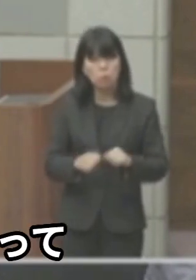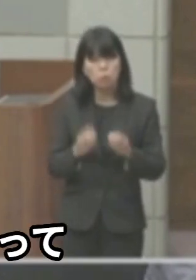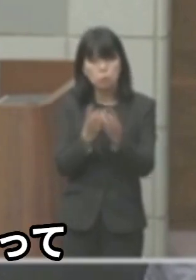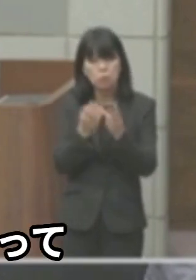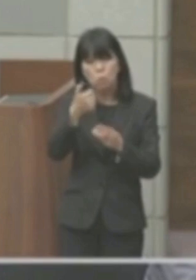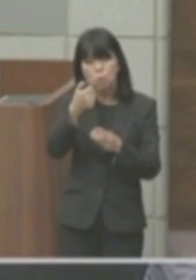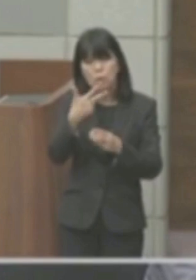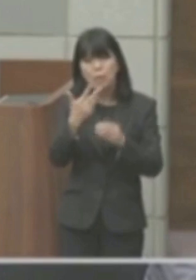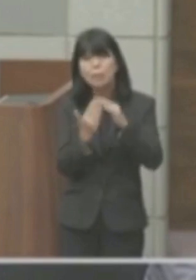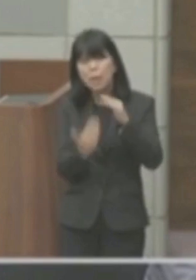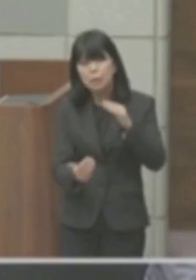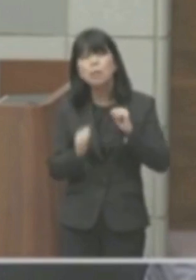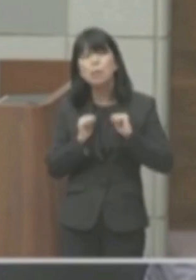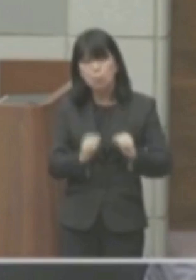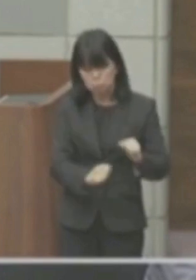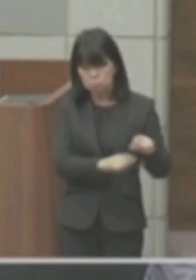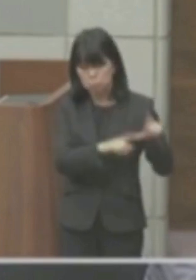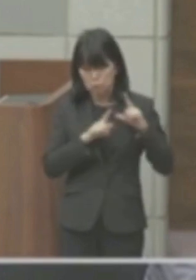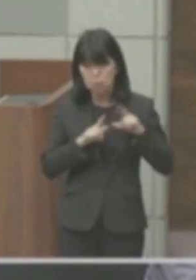にしてますって言って言うてね、